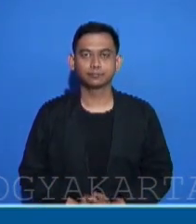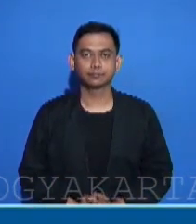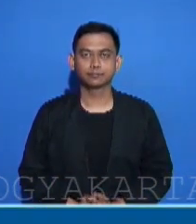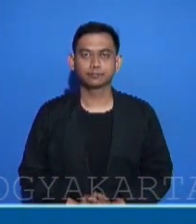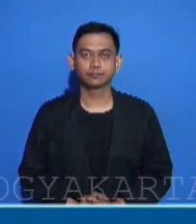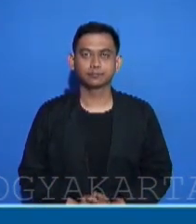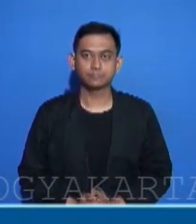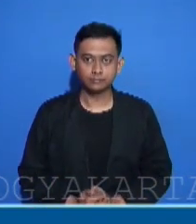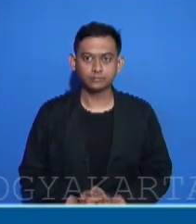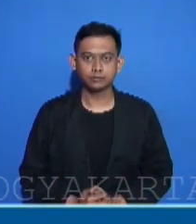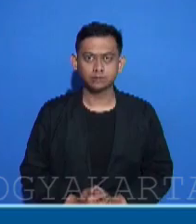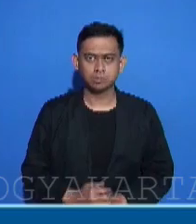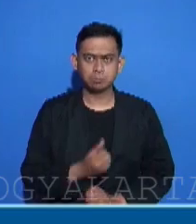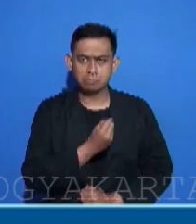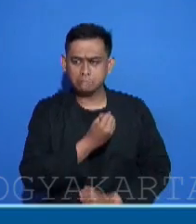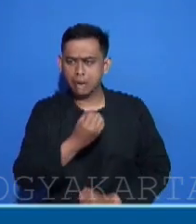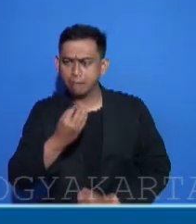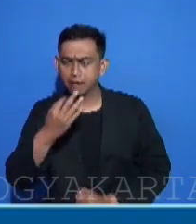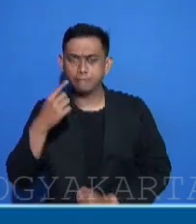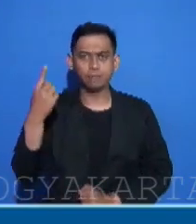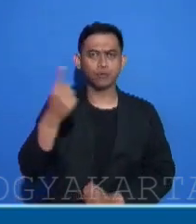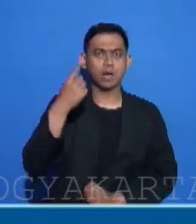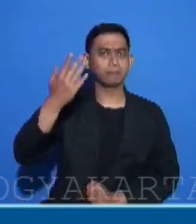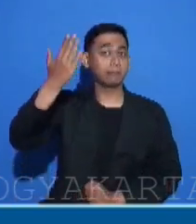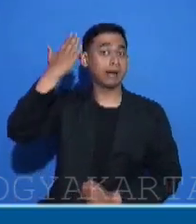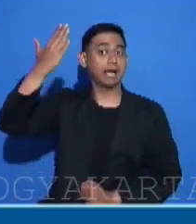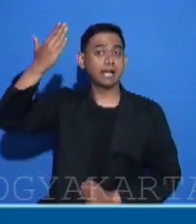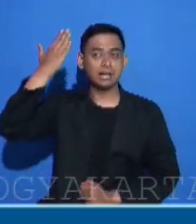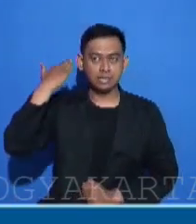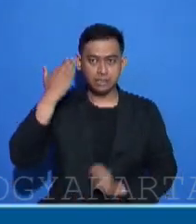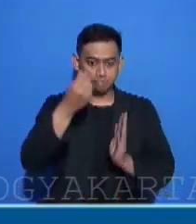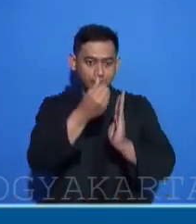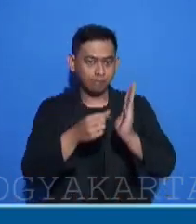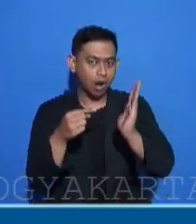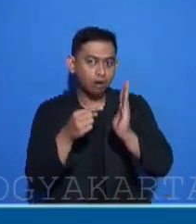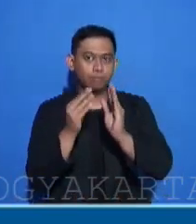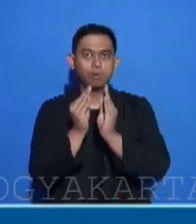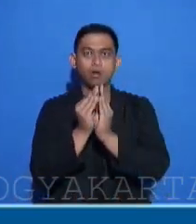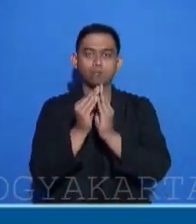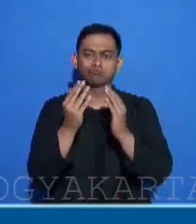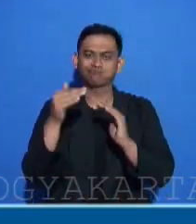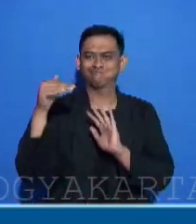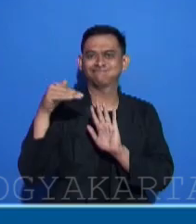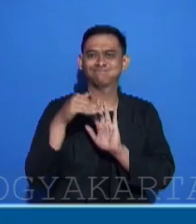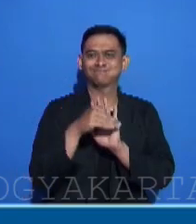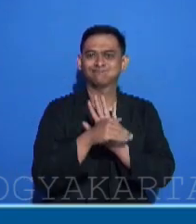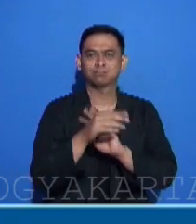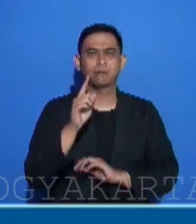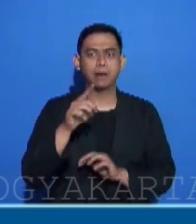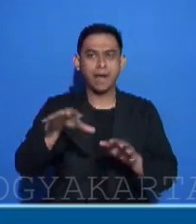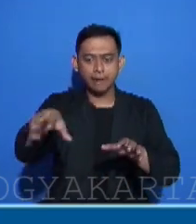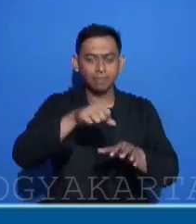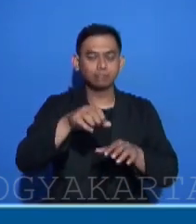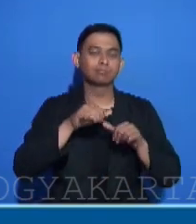Sampun sawetawis tunggal wulan pengaosing brambet anjlok amargi ngepasi panen sesarengan utawi panen raya